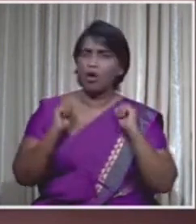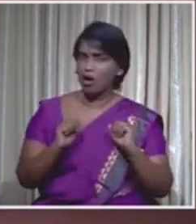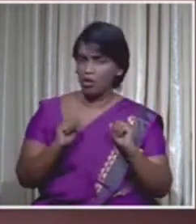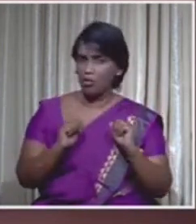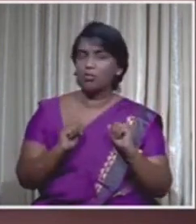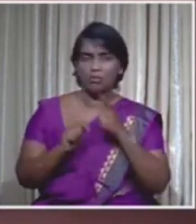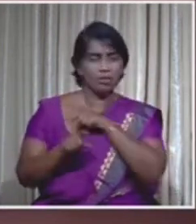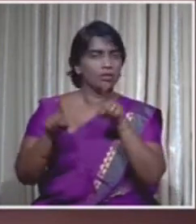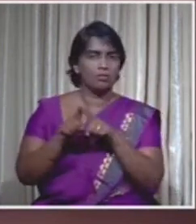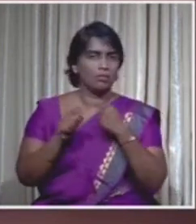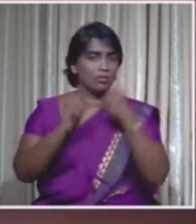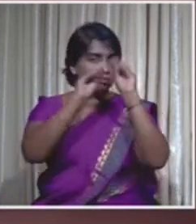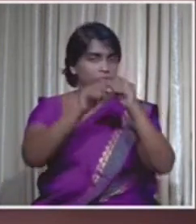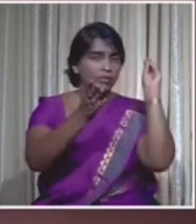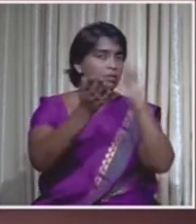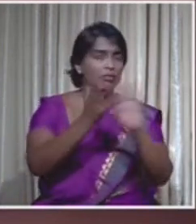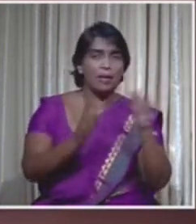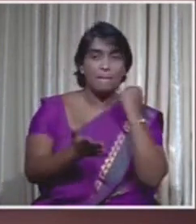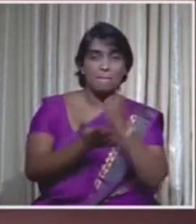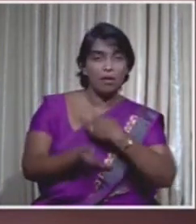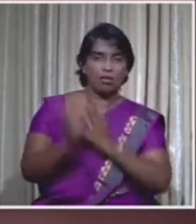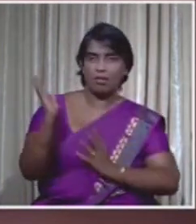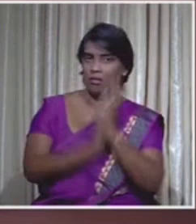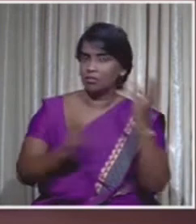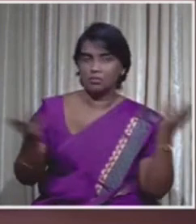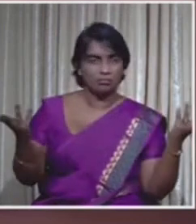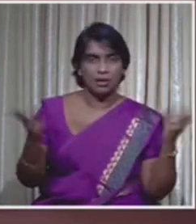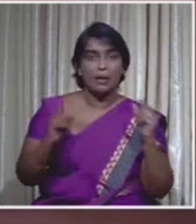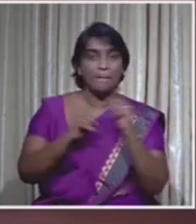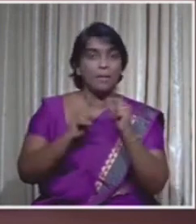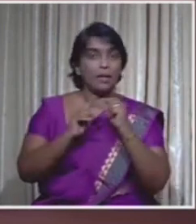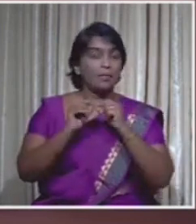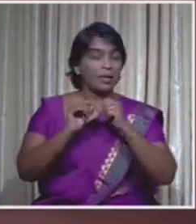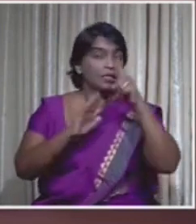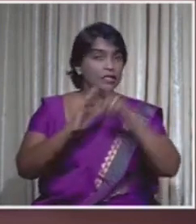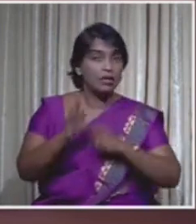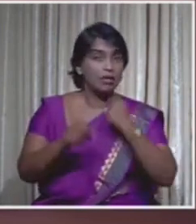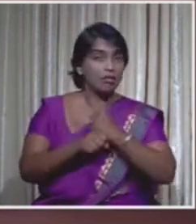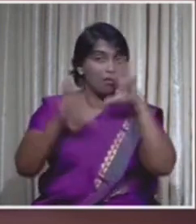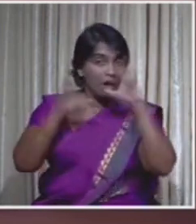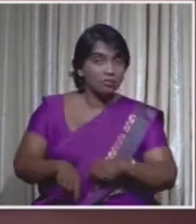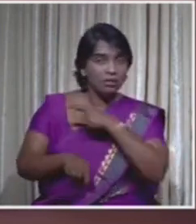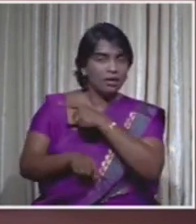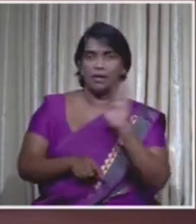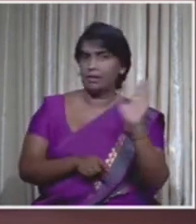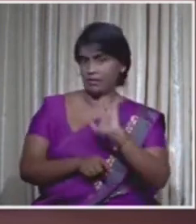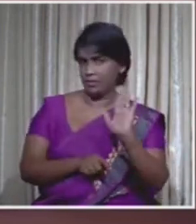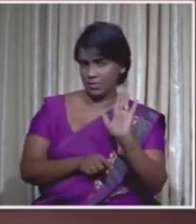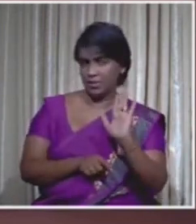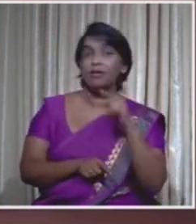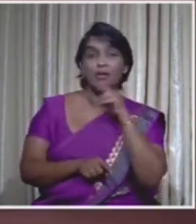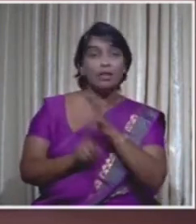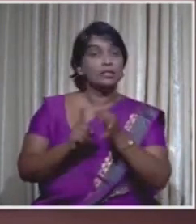කොහොමද කිසිදු වැය ශීර්ෂයකට නැතුව account එකකට සල්ලි දාන්න අයිතියක් නැහැ මේ පීබී ජයසුන්දර මේ රටේ බහණ්ඩාගාරයේ අයිතිකාරය නෙවෙයි මතක තියාගන්න.